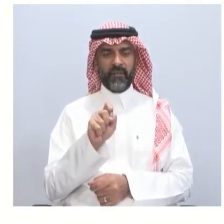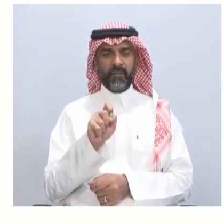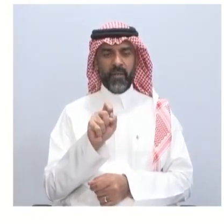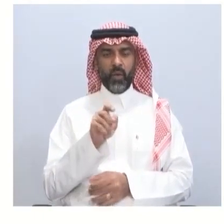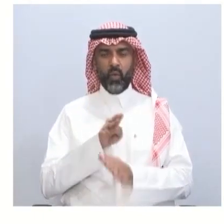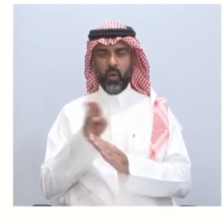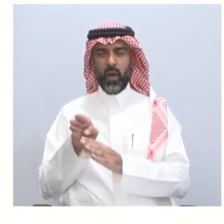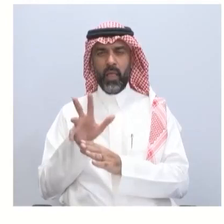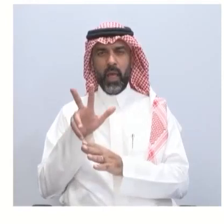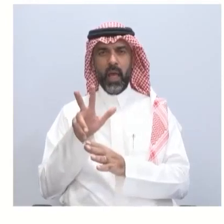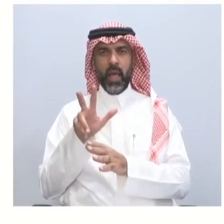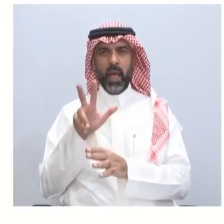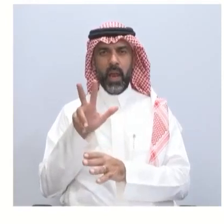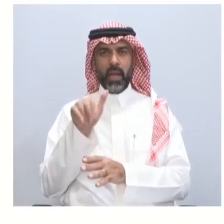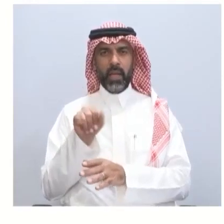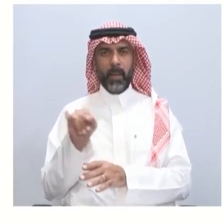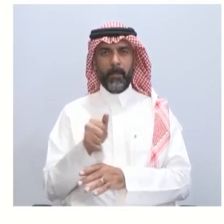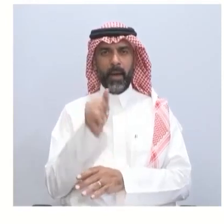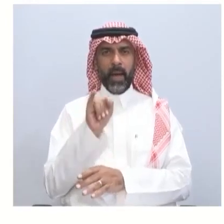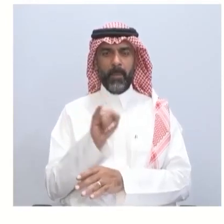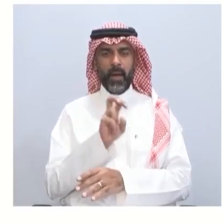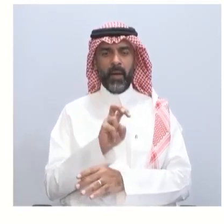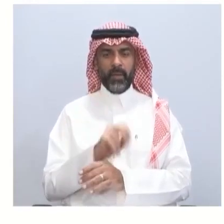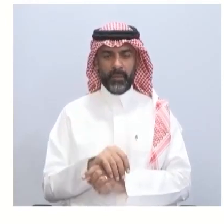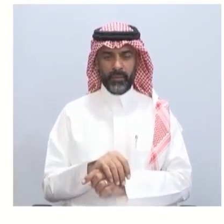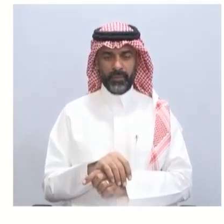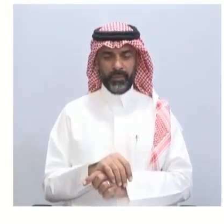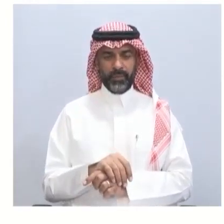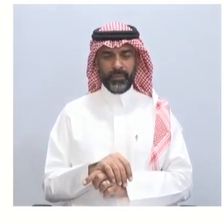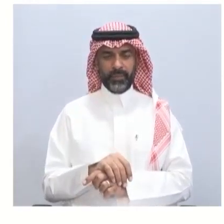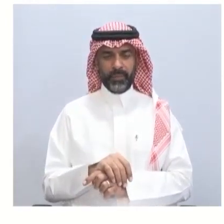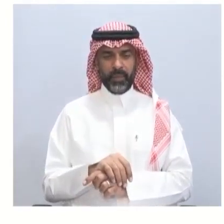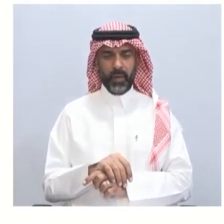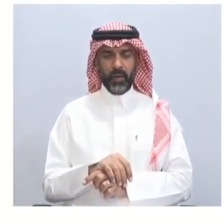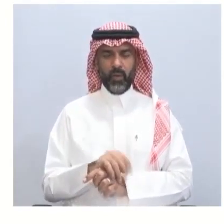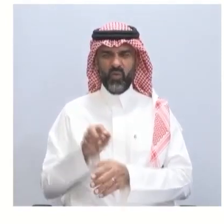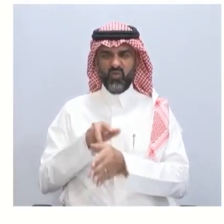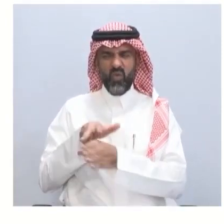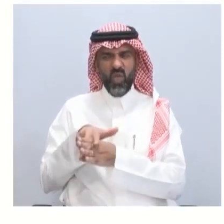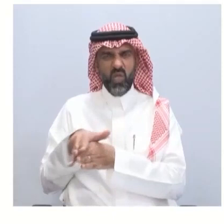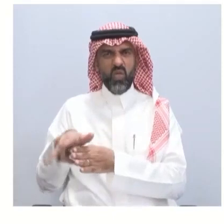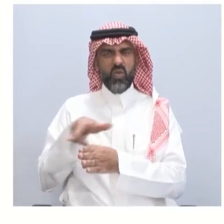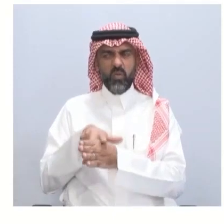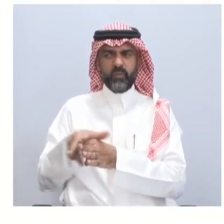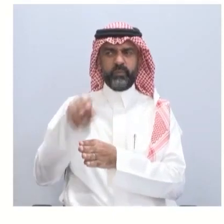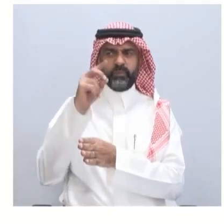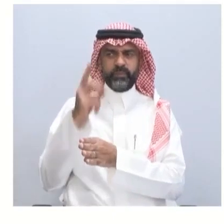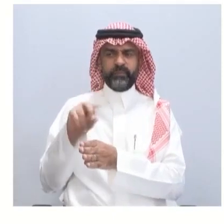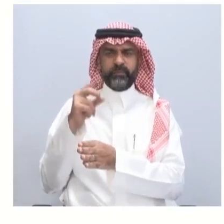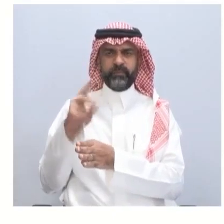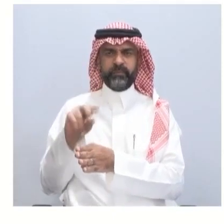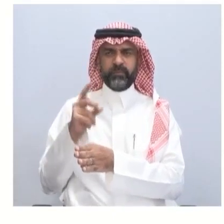اليمامه وانقشع اهلها من جوره اي انه ظلمهم وجار عليهم فخرجوا